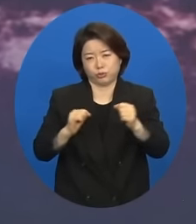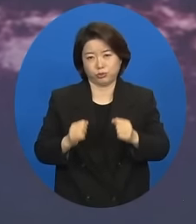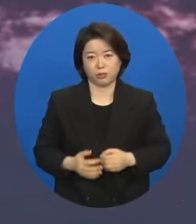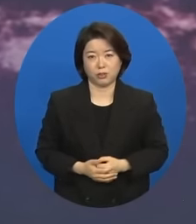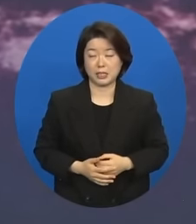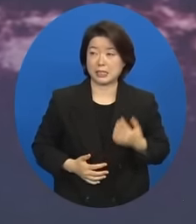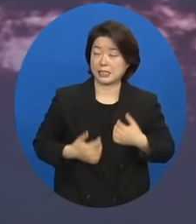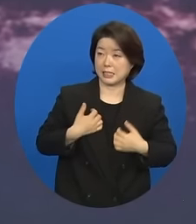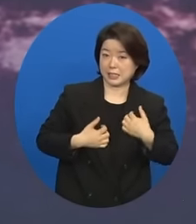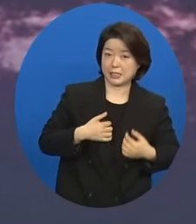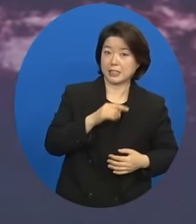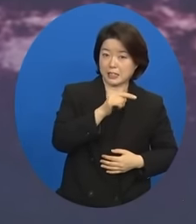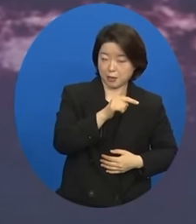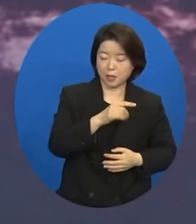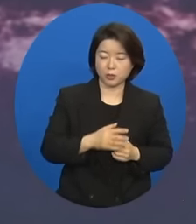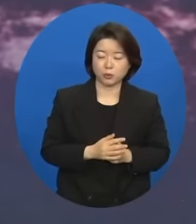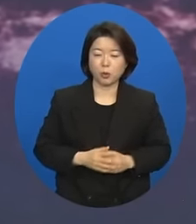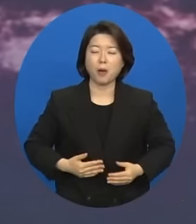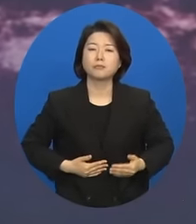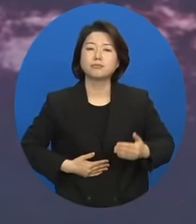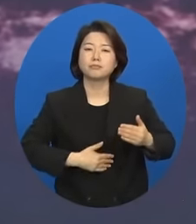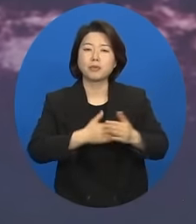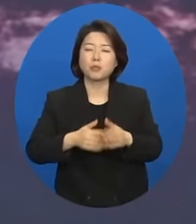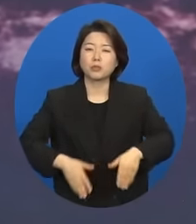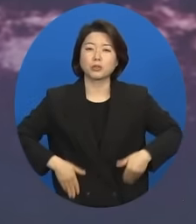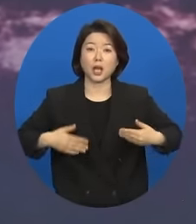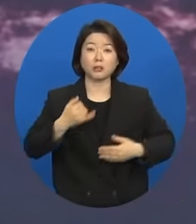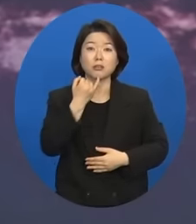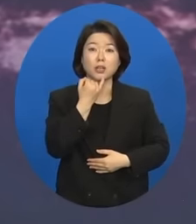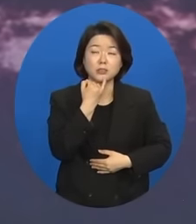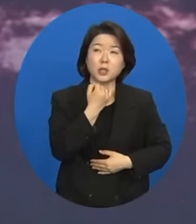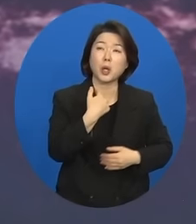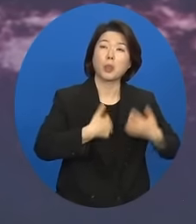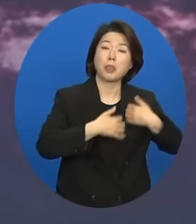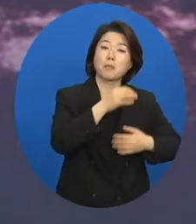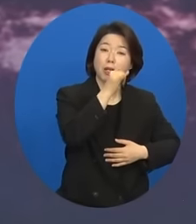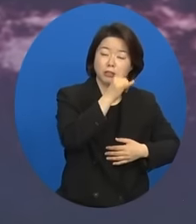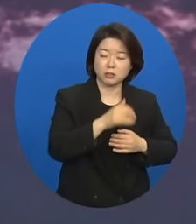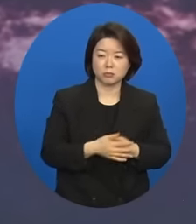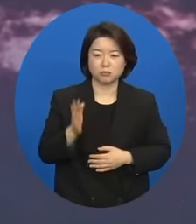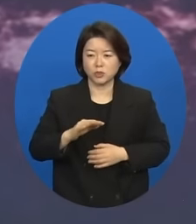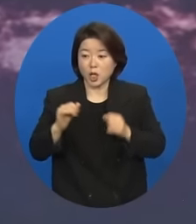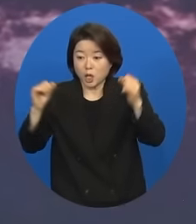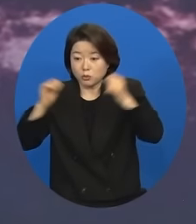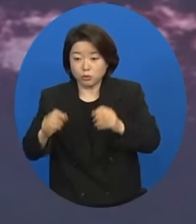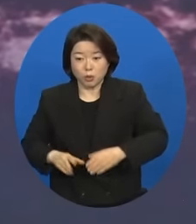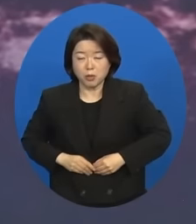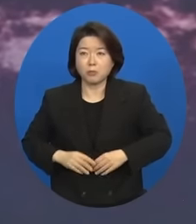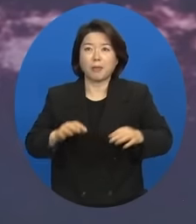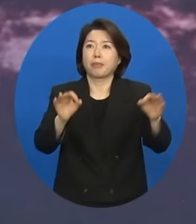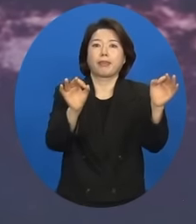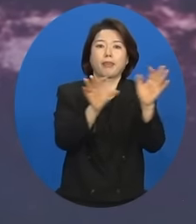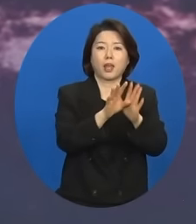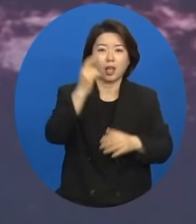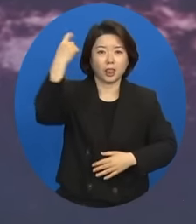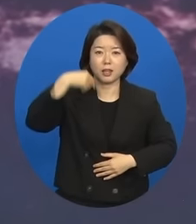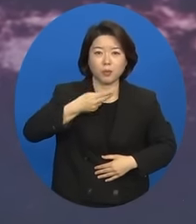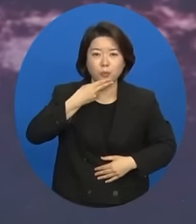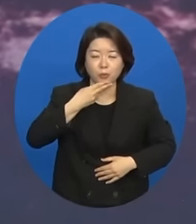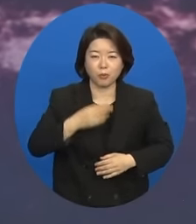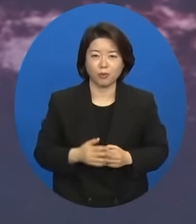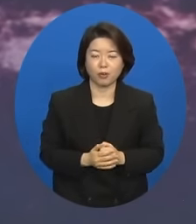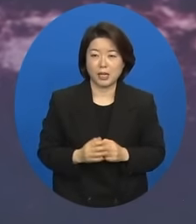낭만도 배가 부르고 따뜻할 때는 낭만이지 춥고 배 으면 그게 싹 사라집니다 새벽이 되니까 추워지기